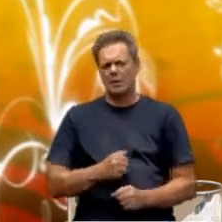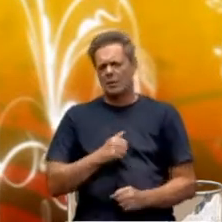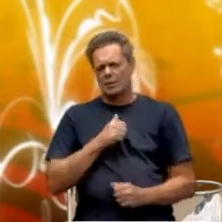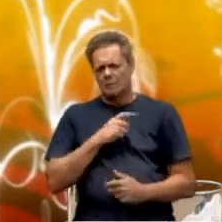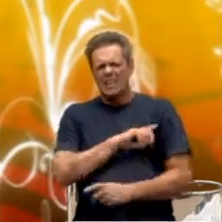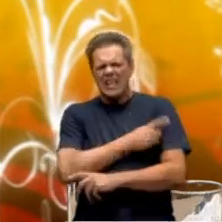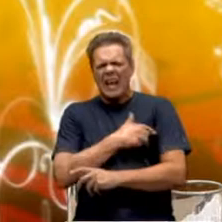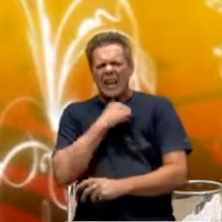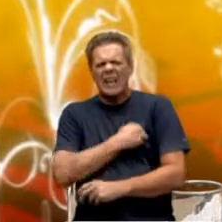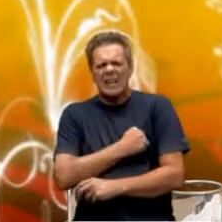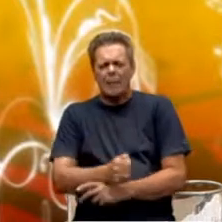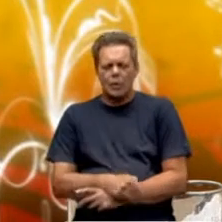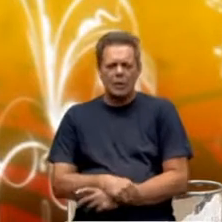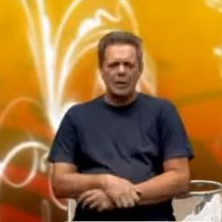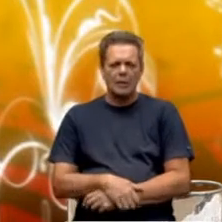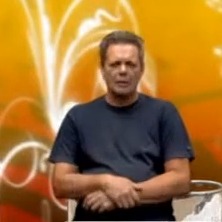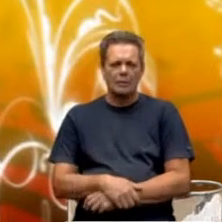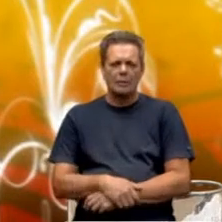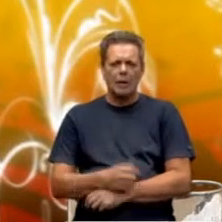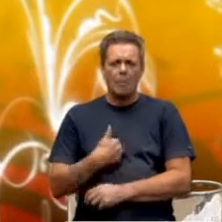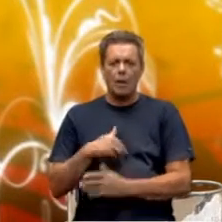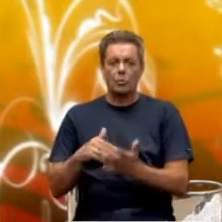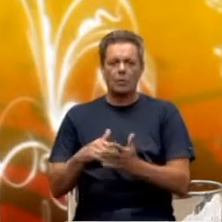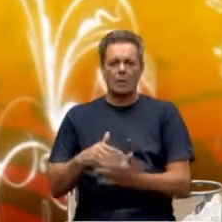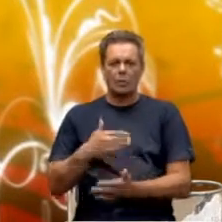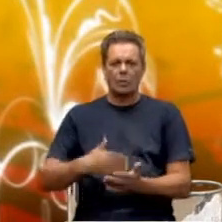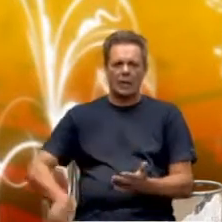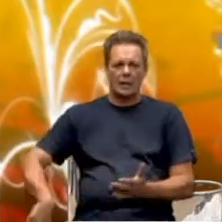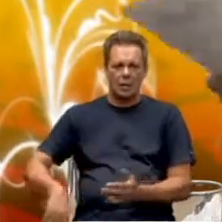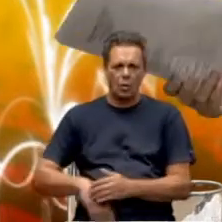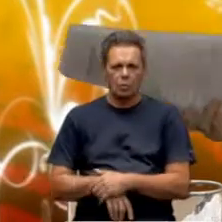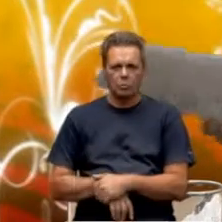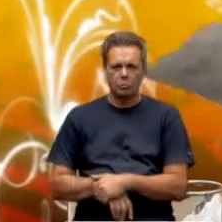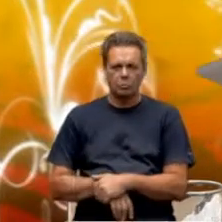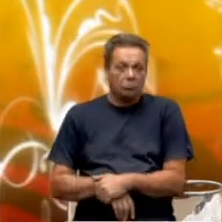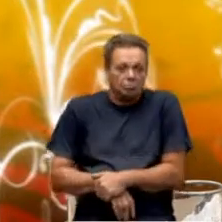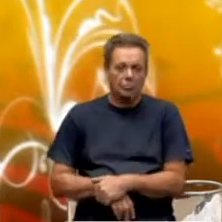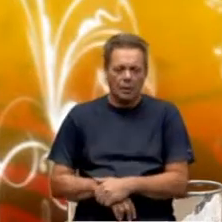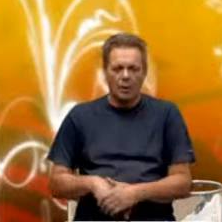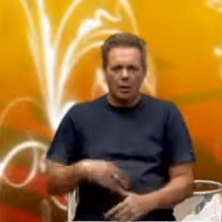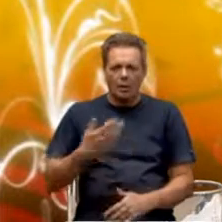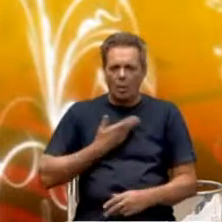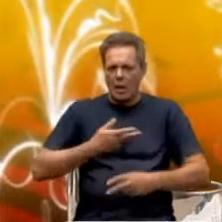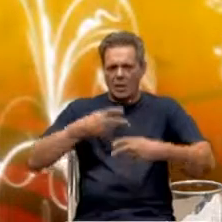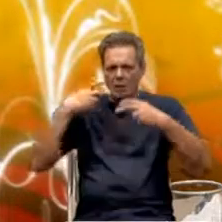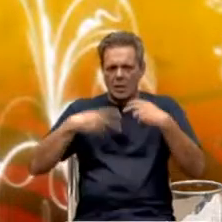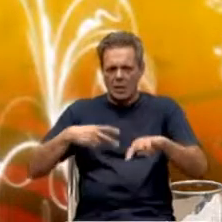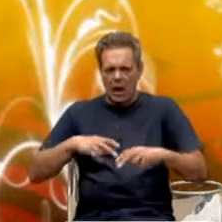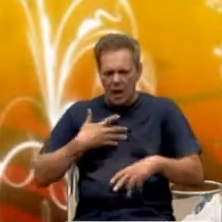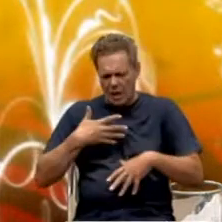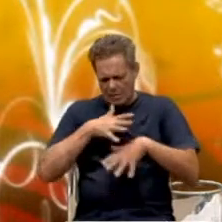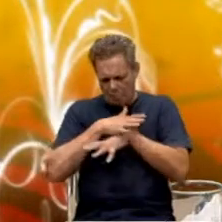desi. Meni se isto desilo nešto, trebali su mi nogu odrezati. Najprije sam dobila strašno, da pala sam u